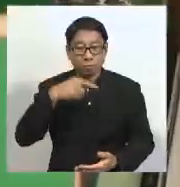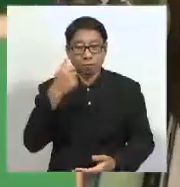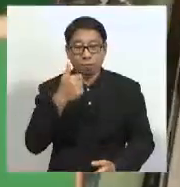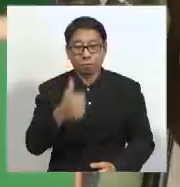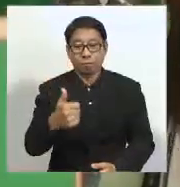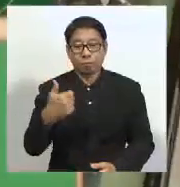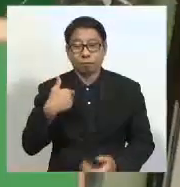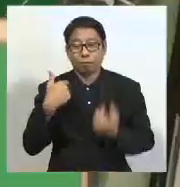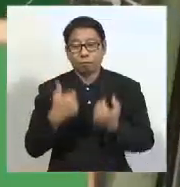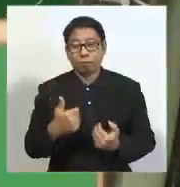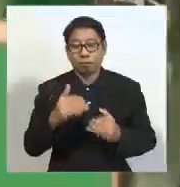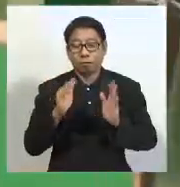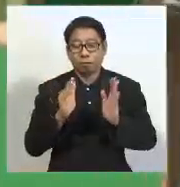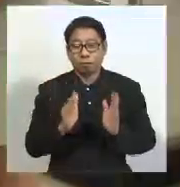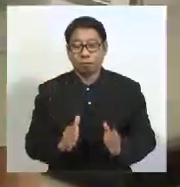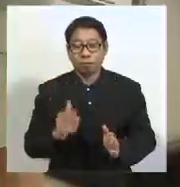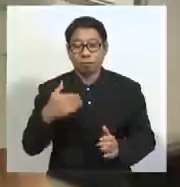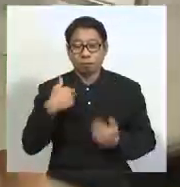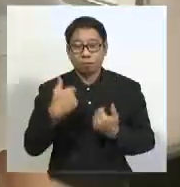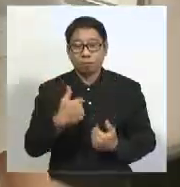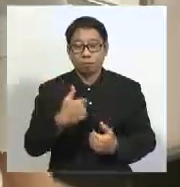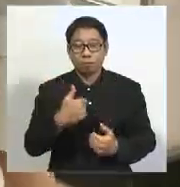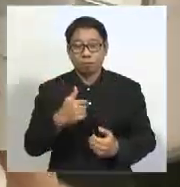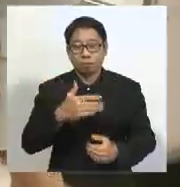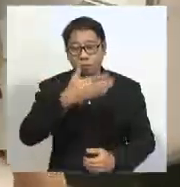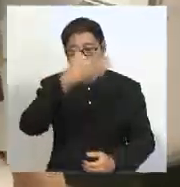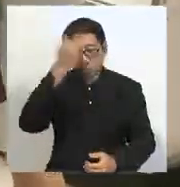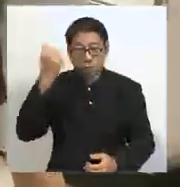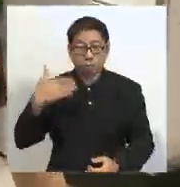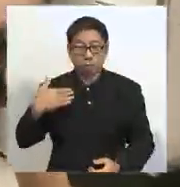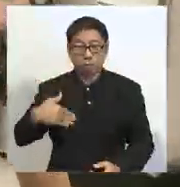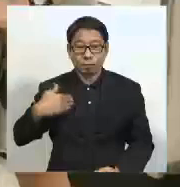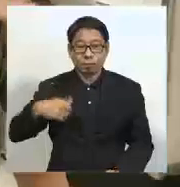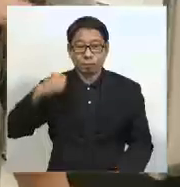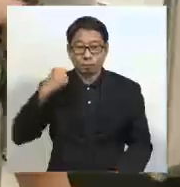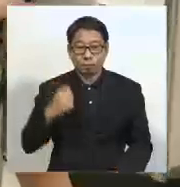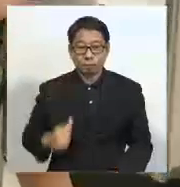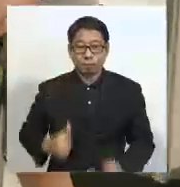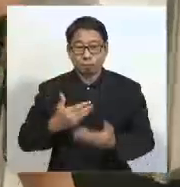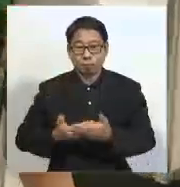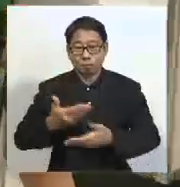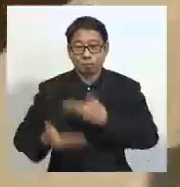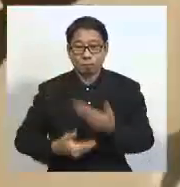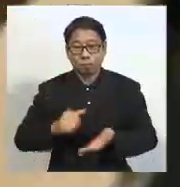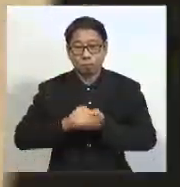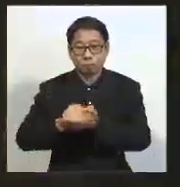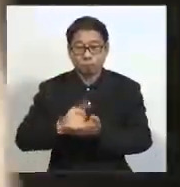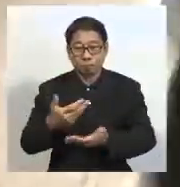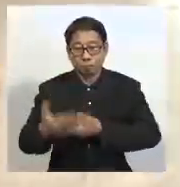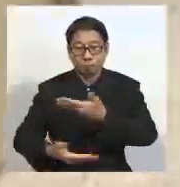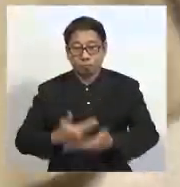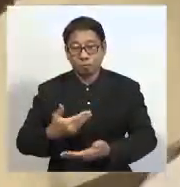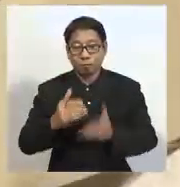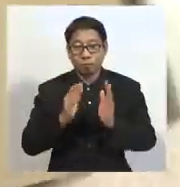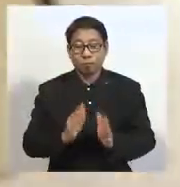างดีนะคะมีบางส่วนเท่านั้นเองที่ยังลืมพกถุงผ้ามาจับจ่ายทางห้างก็มีบริการจำหน่ายถุง